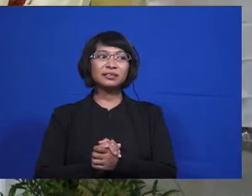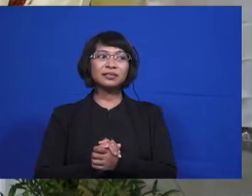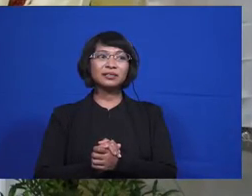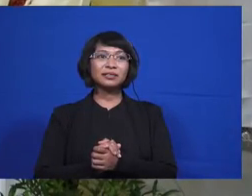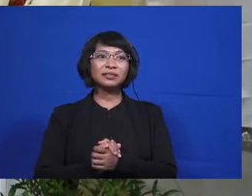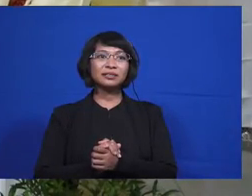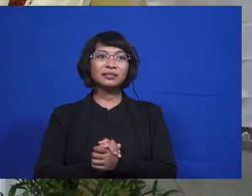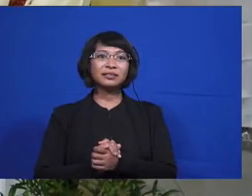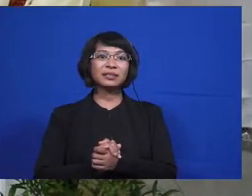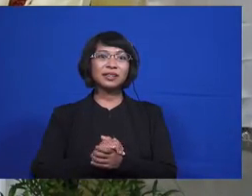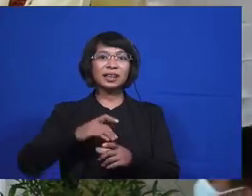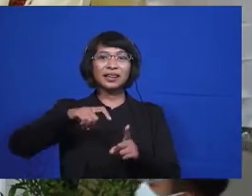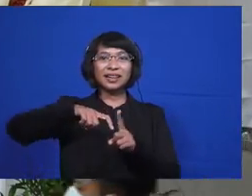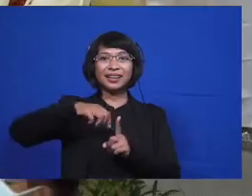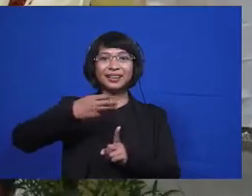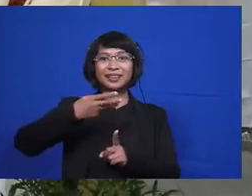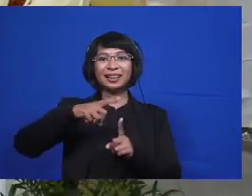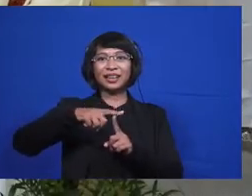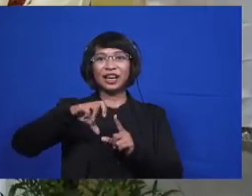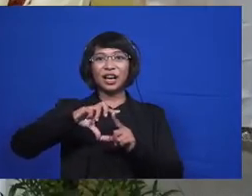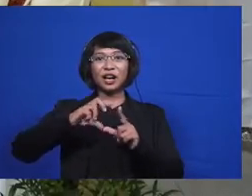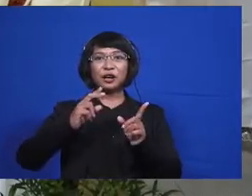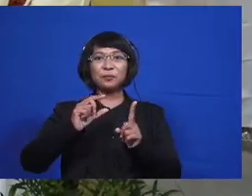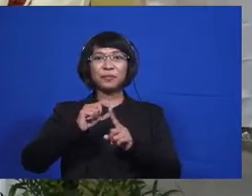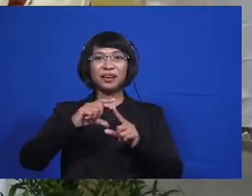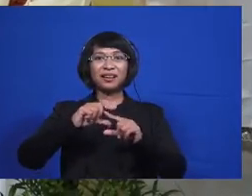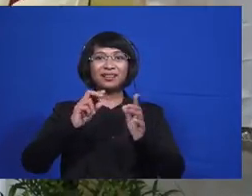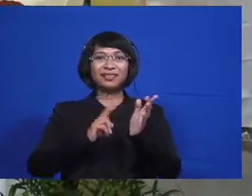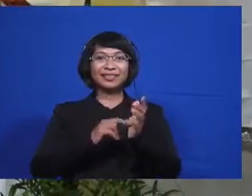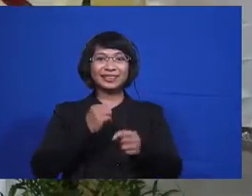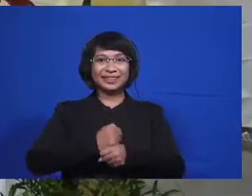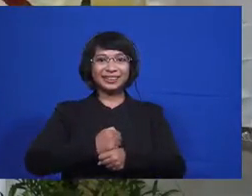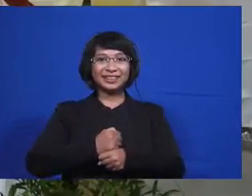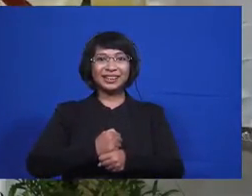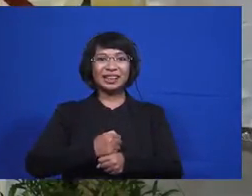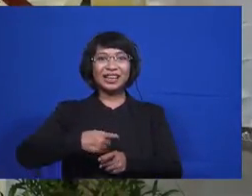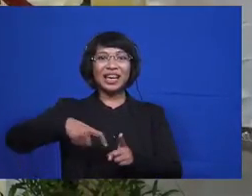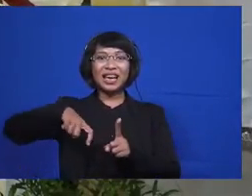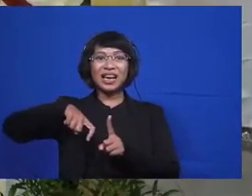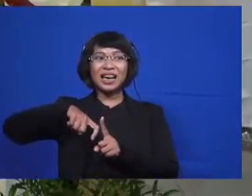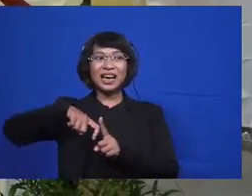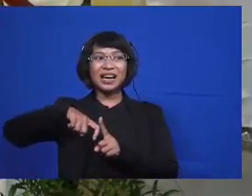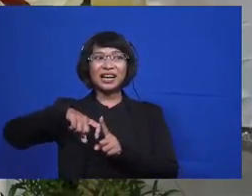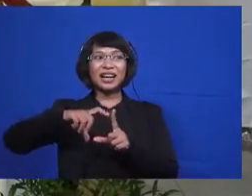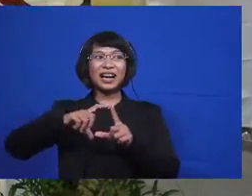Laurentius Ketapang, Kalimantan Barat.